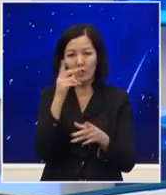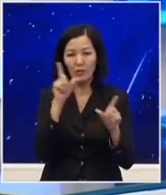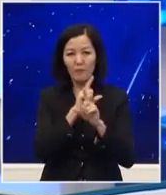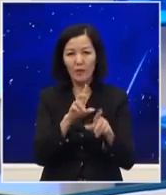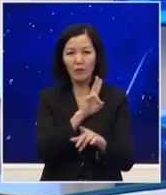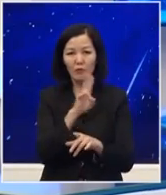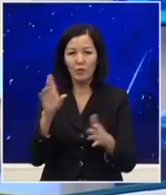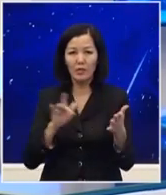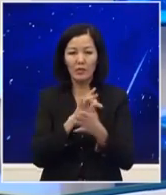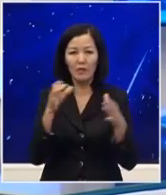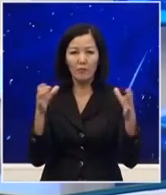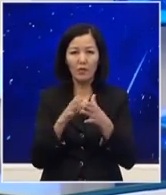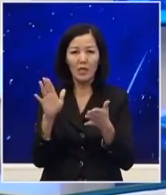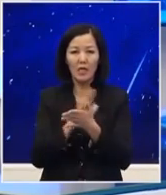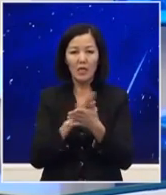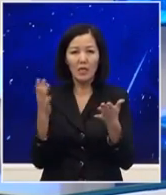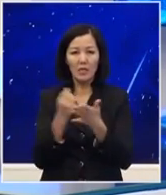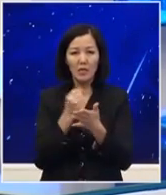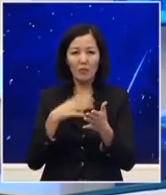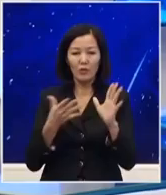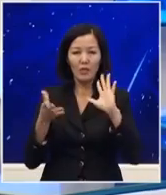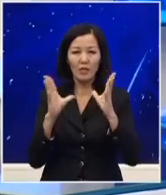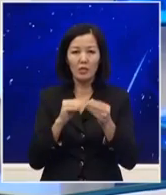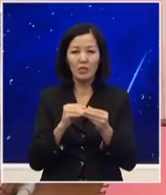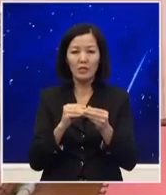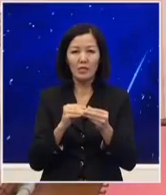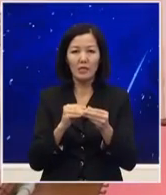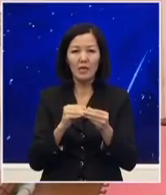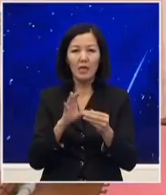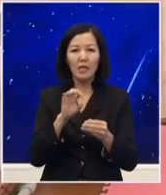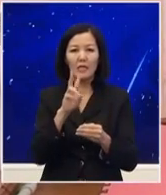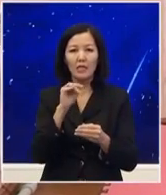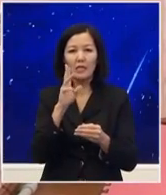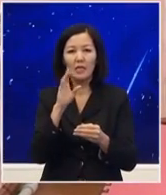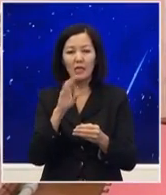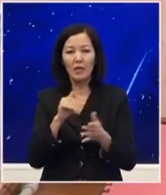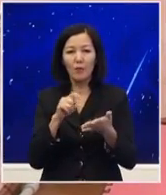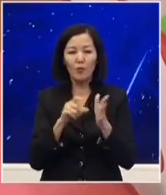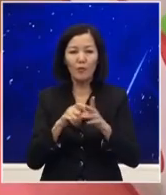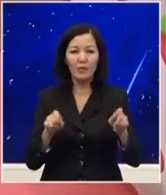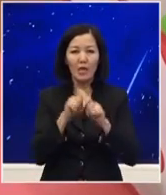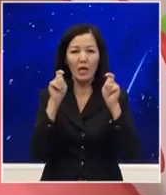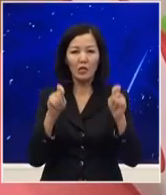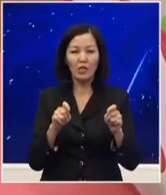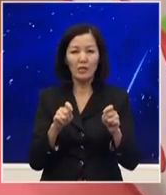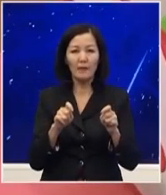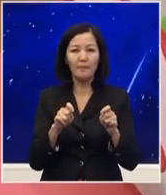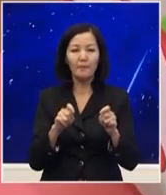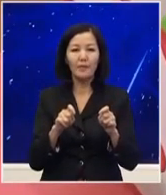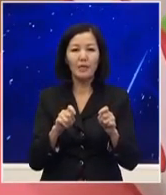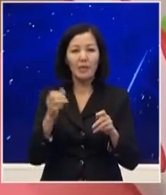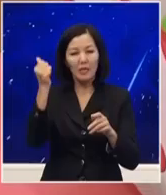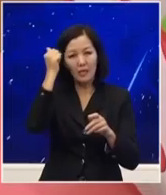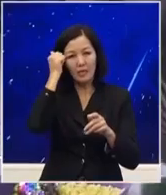мекеме Нұрсұлтан Назарбаев қорының грантына ие болды. Нәтижесінде сенсорлық интеграция бөлмесі ашылды. Бұл балалардың есте